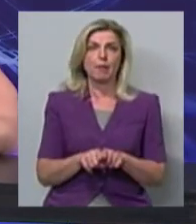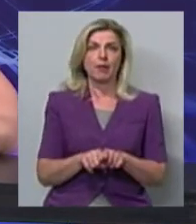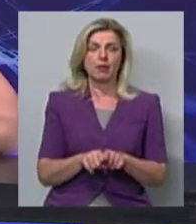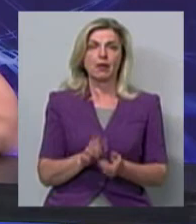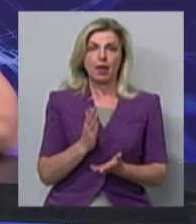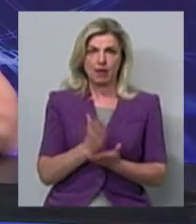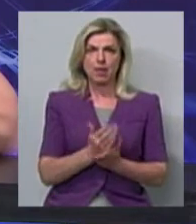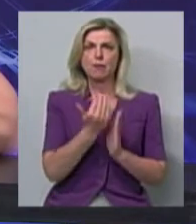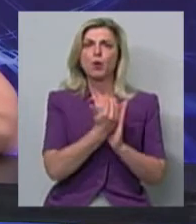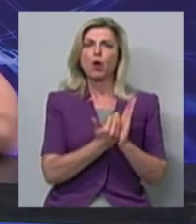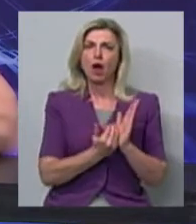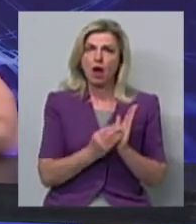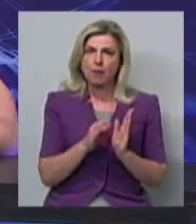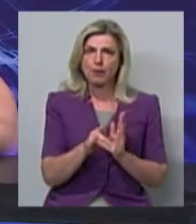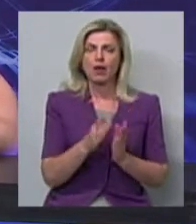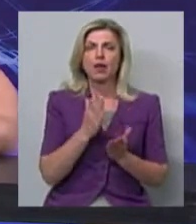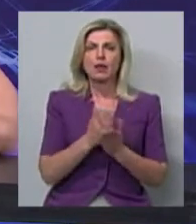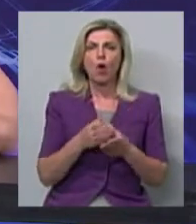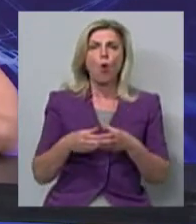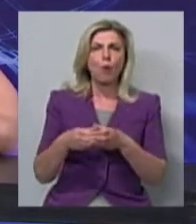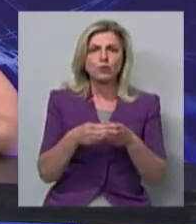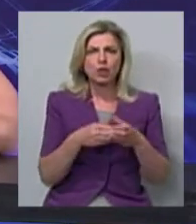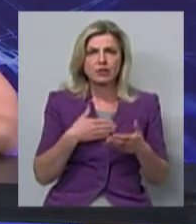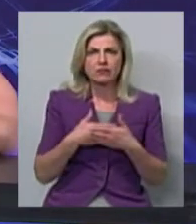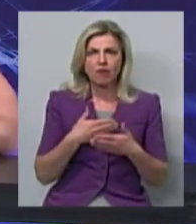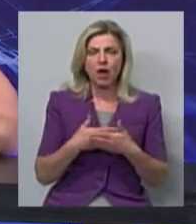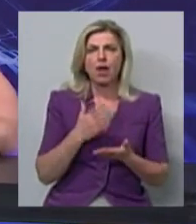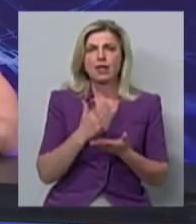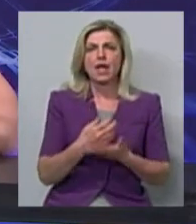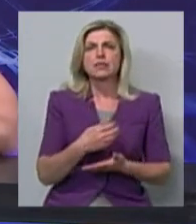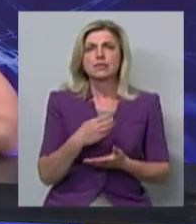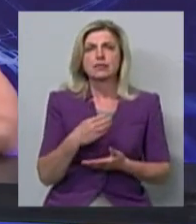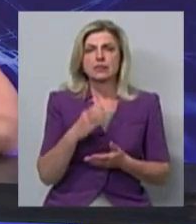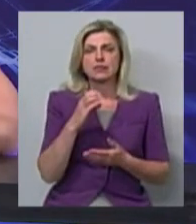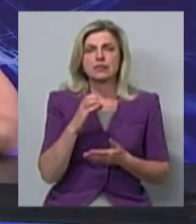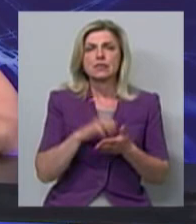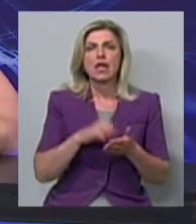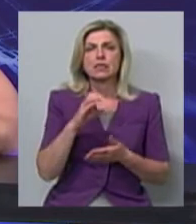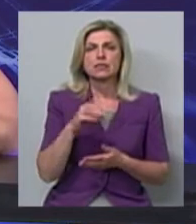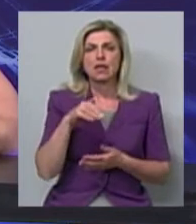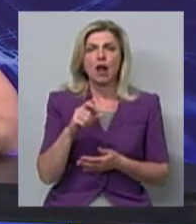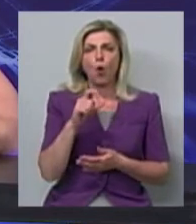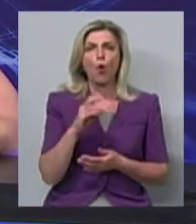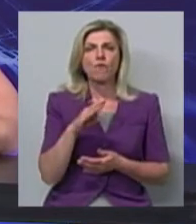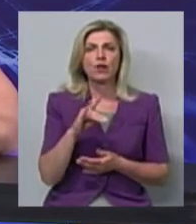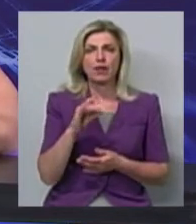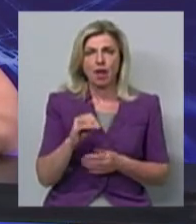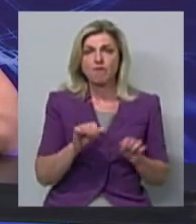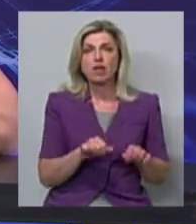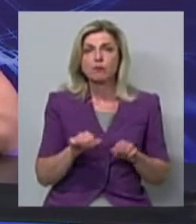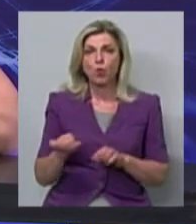тоже программы, есть какие-то общества, есть какие-то страховые возможности помочь этим пациентам.